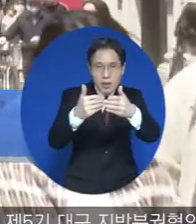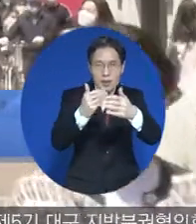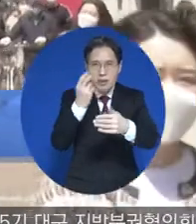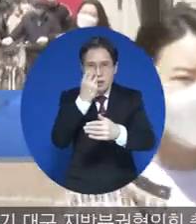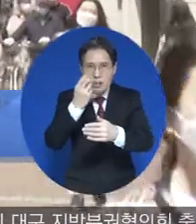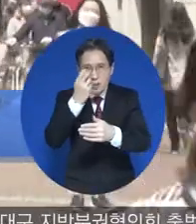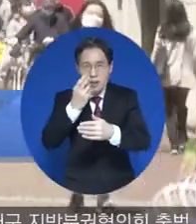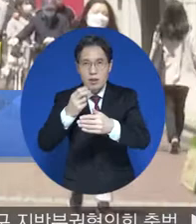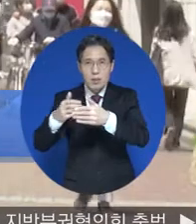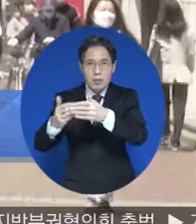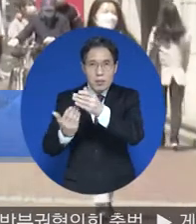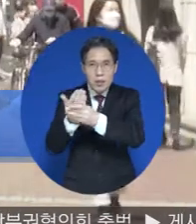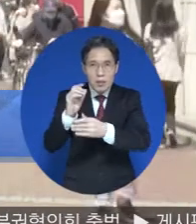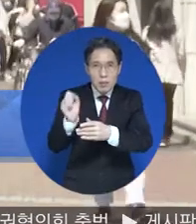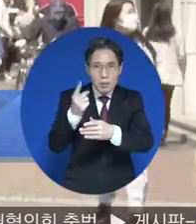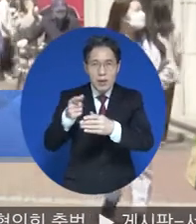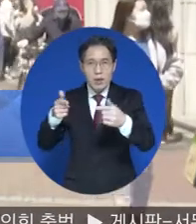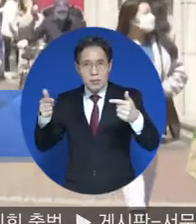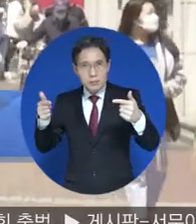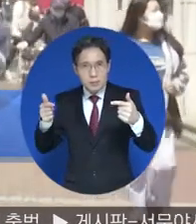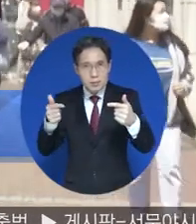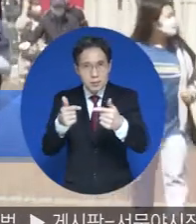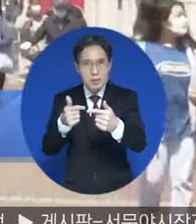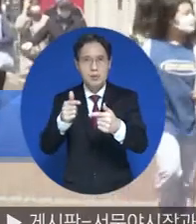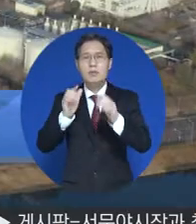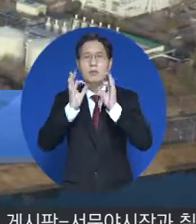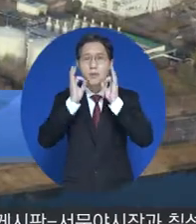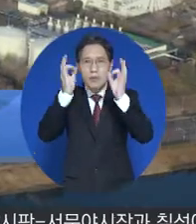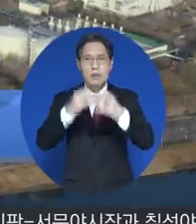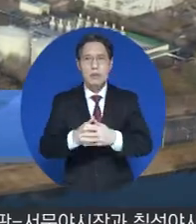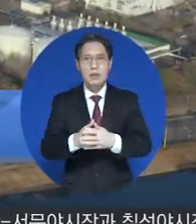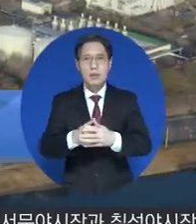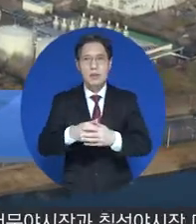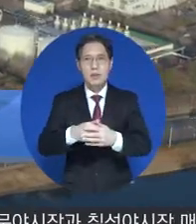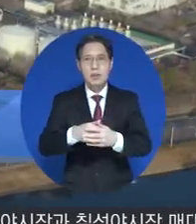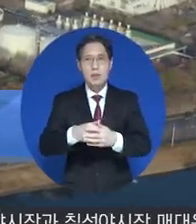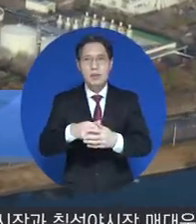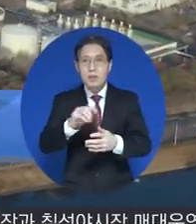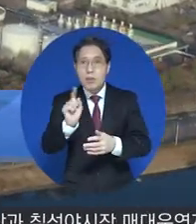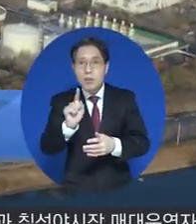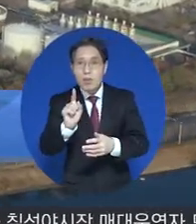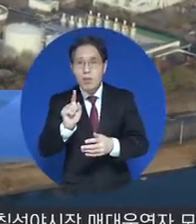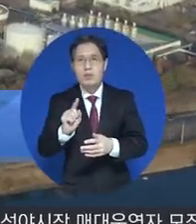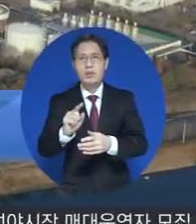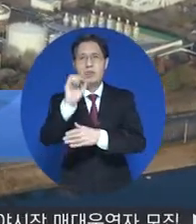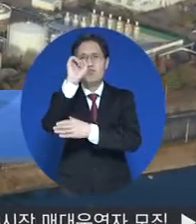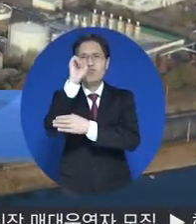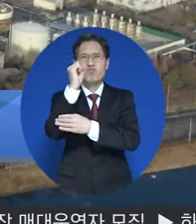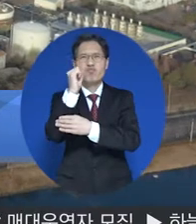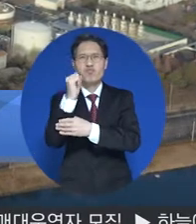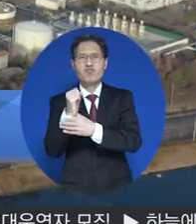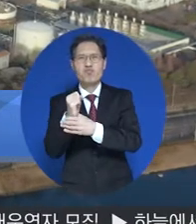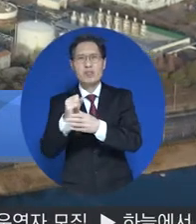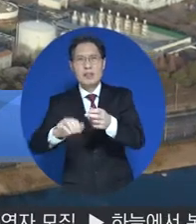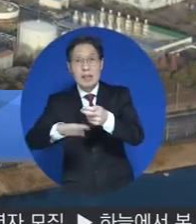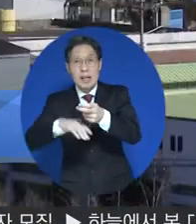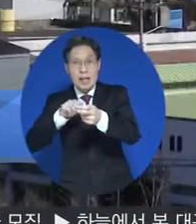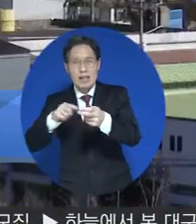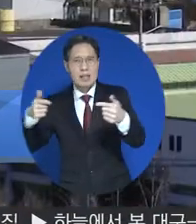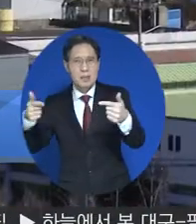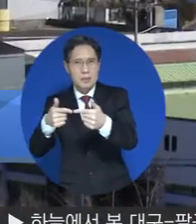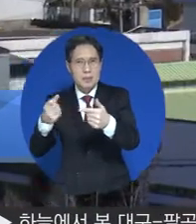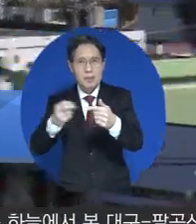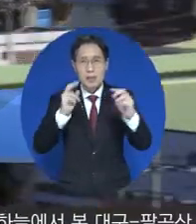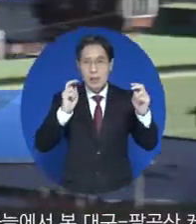발생원 * 저감 대책을 추진했습니다 수송 부문에서는 노후 경유차 운행을 감축하고